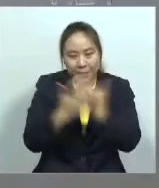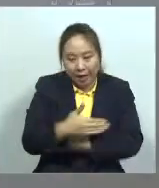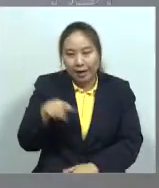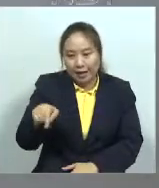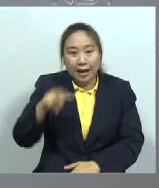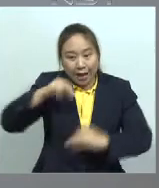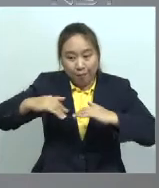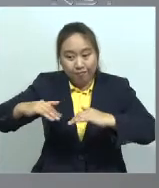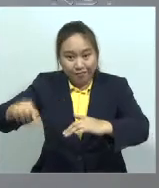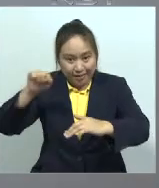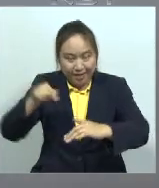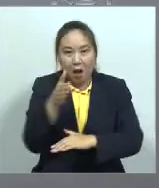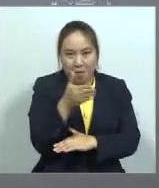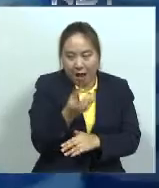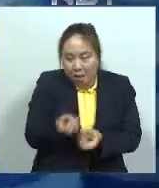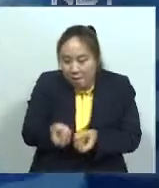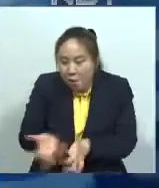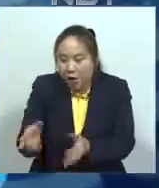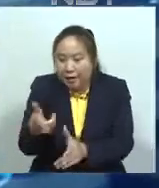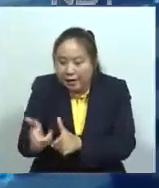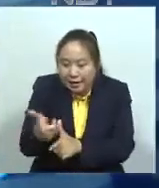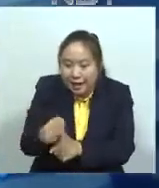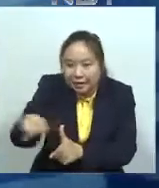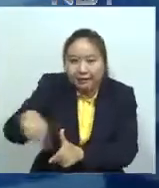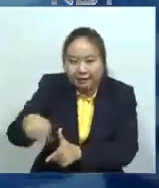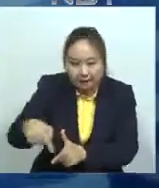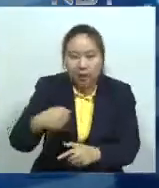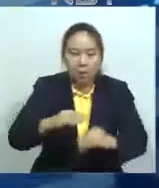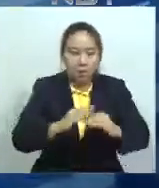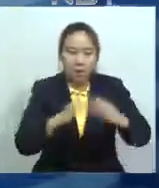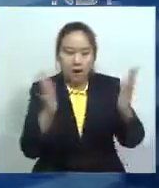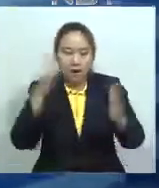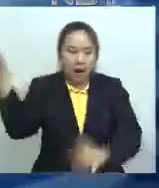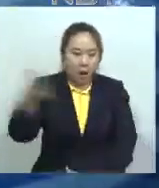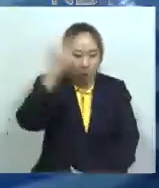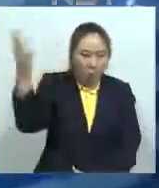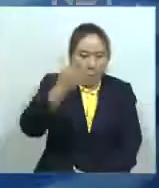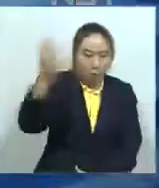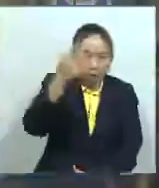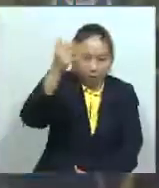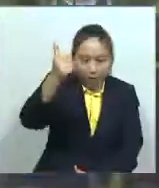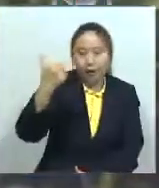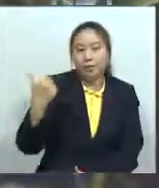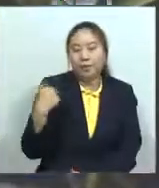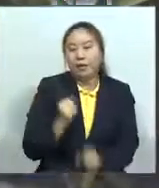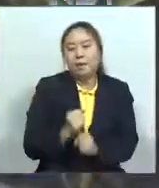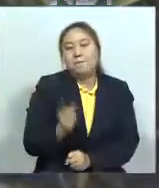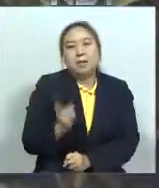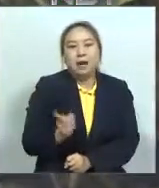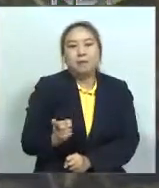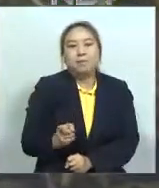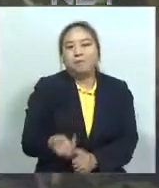ปรับปรุงสิ่งแวดล้อมให้ปลอดโปร่งโล่งสะอาดลมพัดผ่านไม่เป็นที่เกาะพักของยุงลายและปฏิบัติเป็นประจำจ